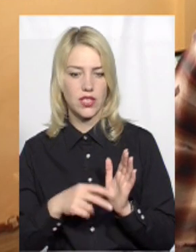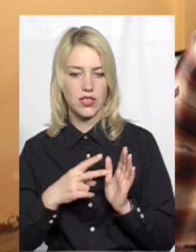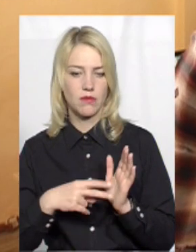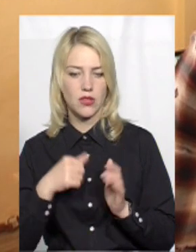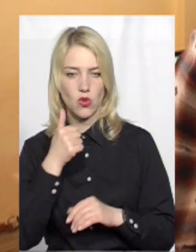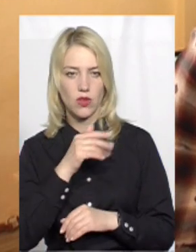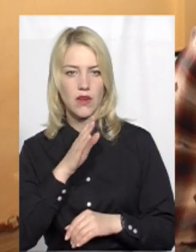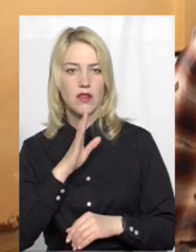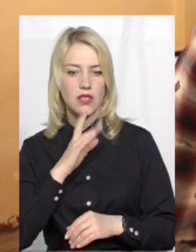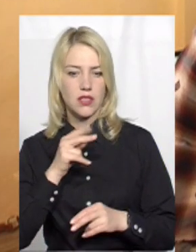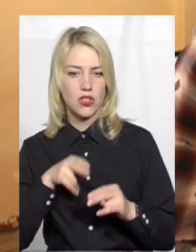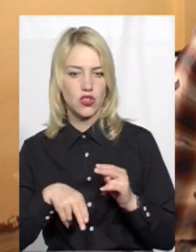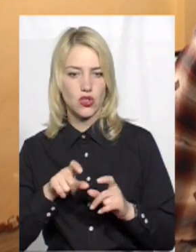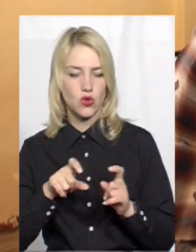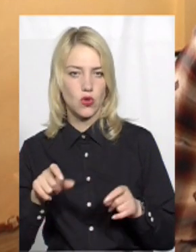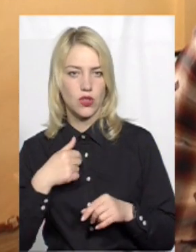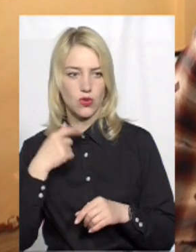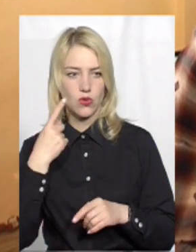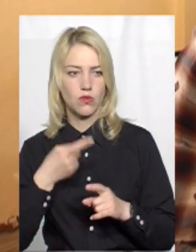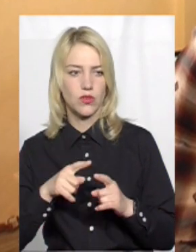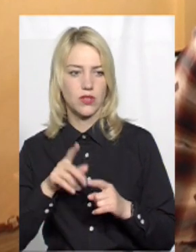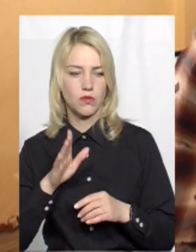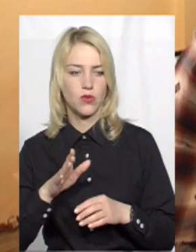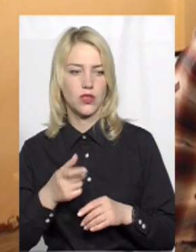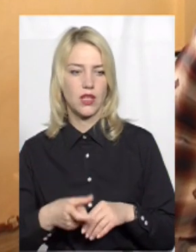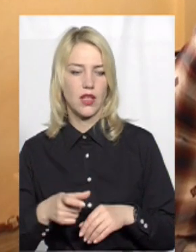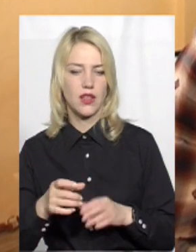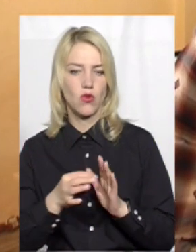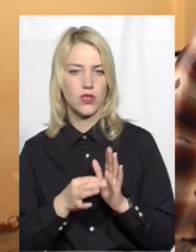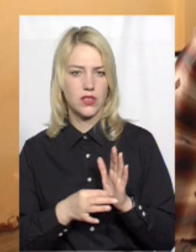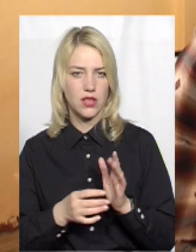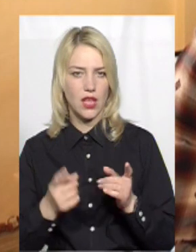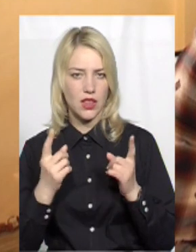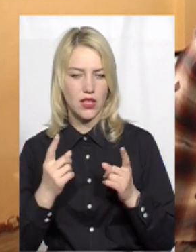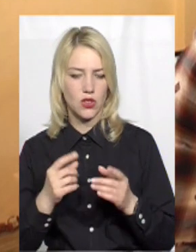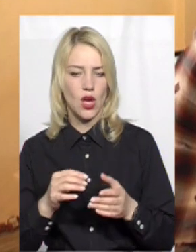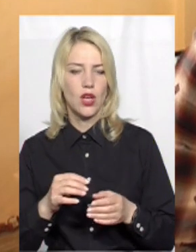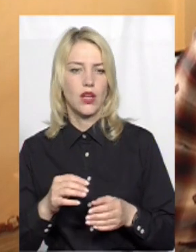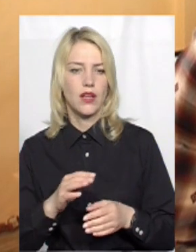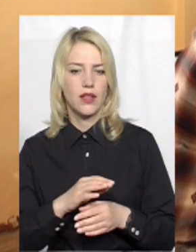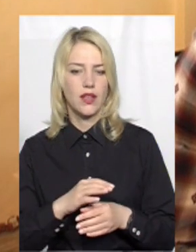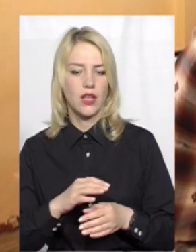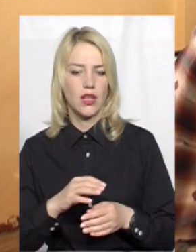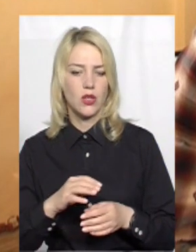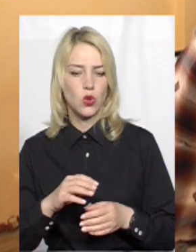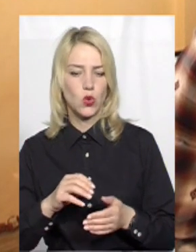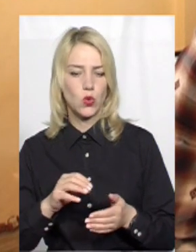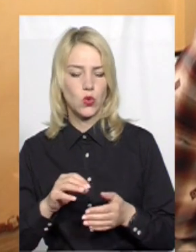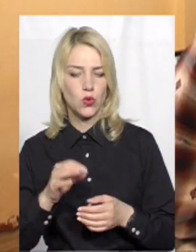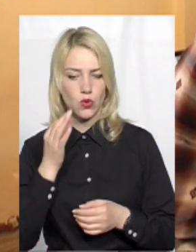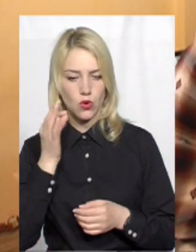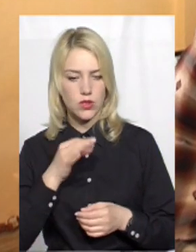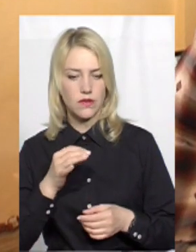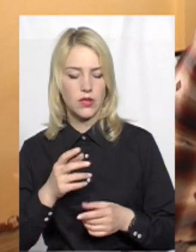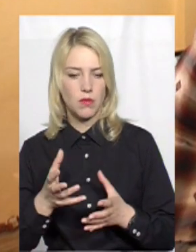коли вона закінчить школу. Я думаю, що це буде той якраз неоцінений досвід керівний в прийнятті рішень, той, котрий